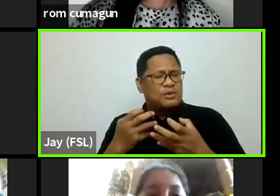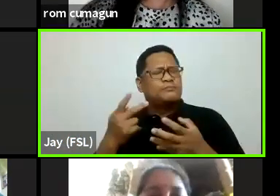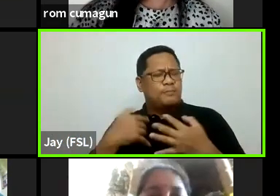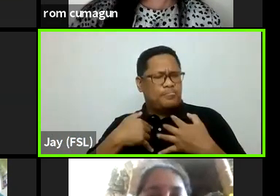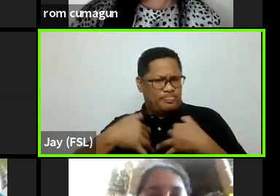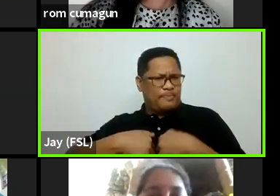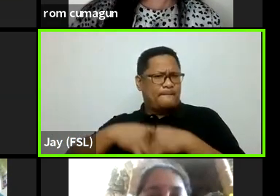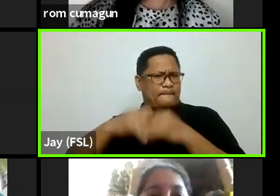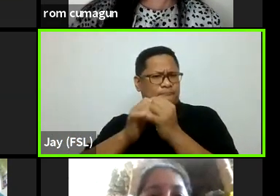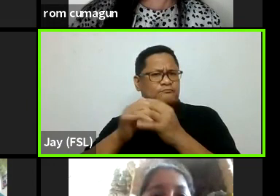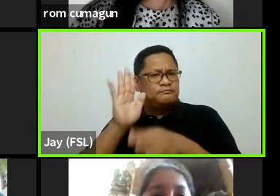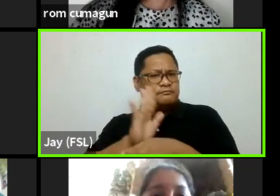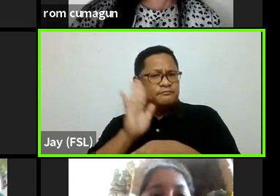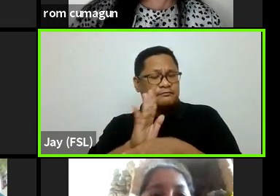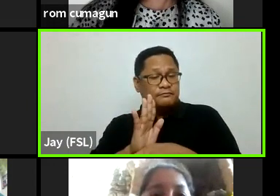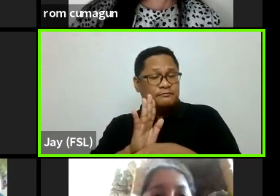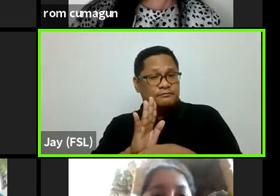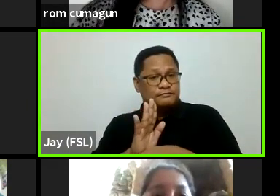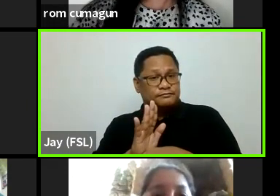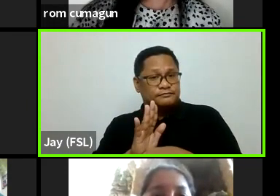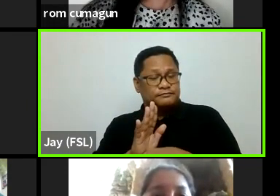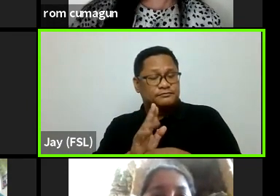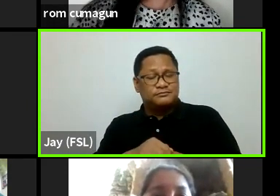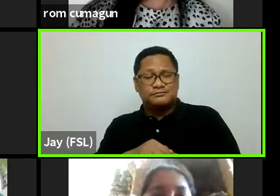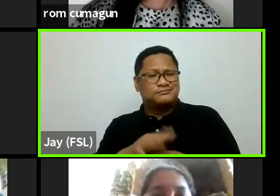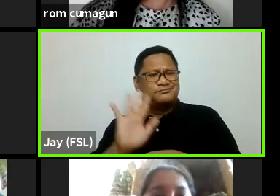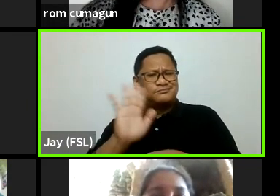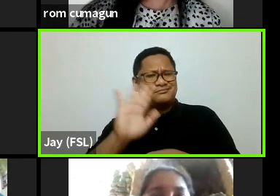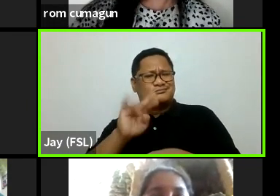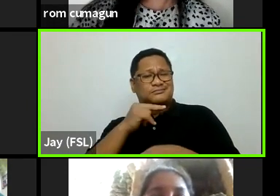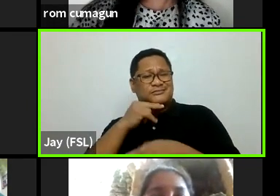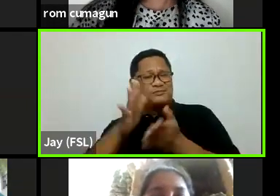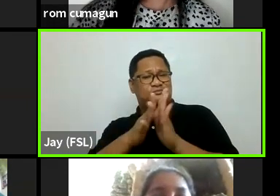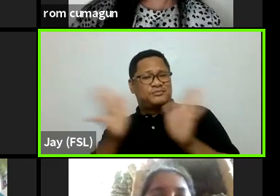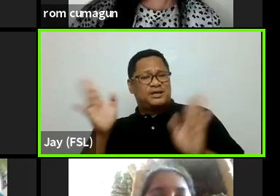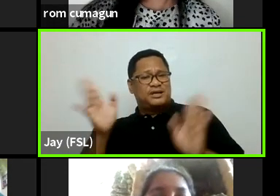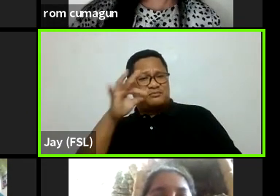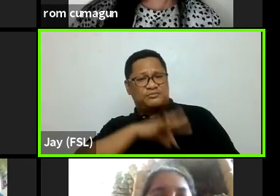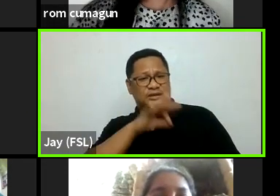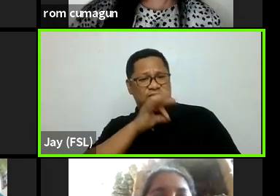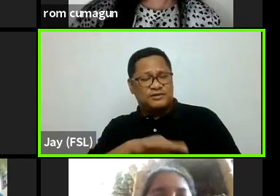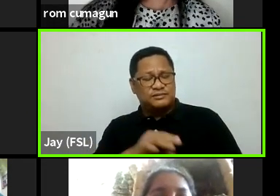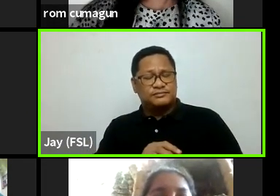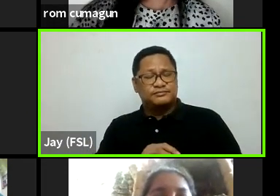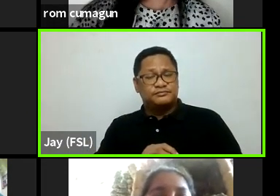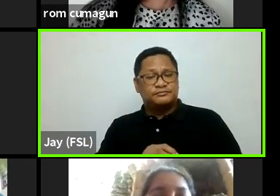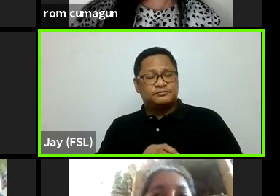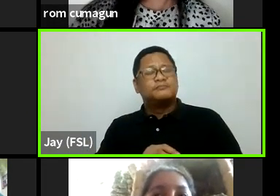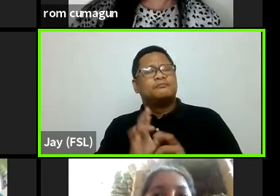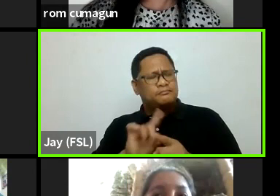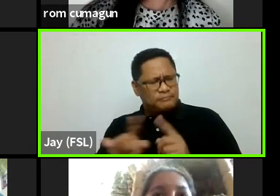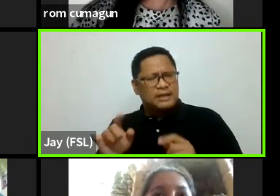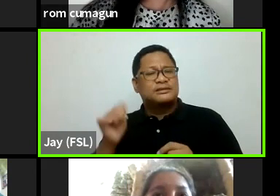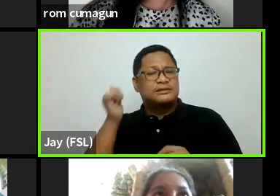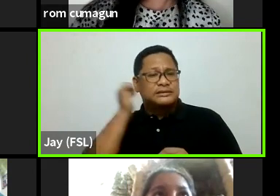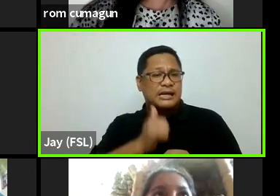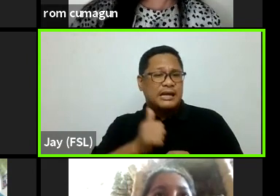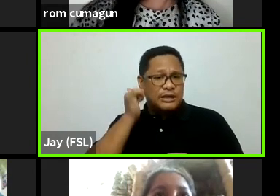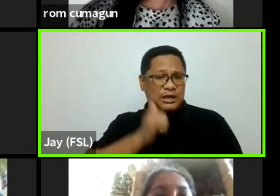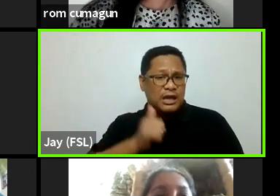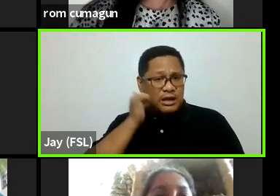negosyo na hindi naman malaki ang kita, sabi nga nung asawa ko, yun lang basta araw-araw